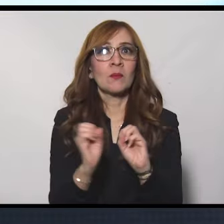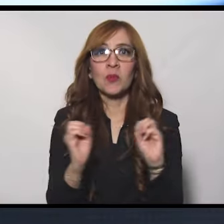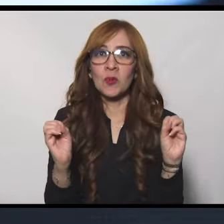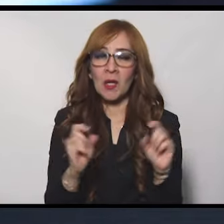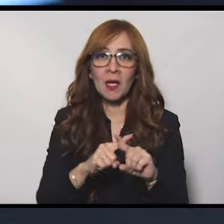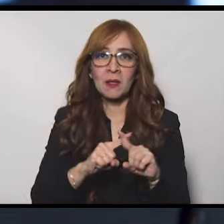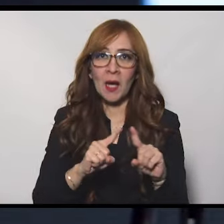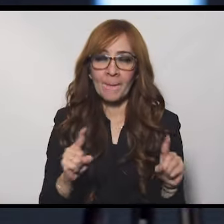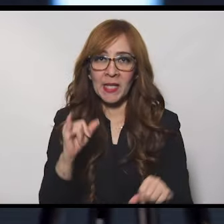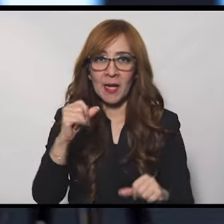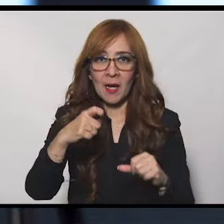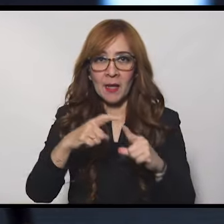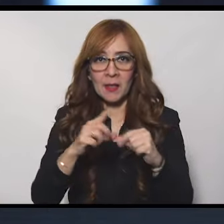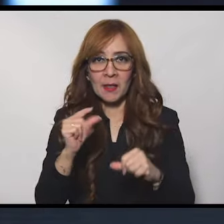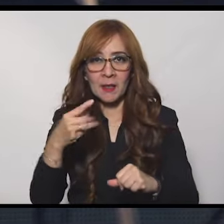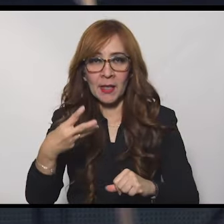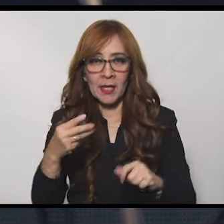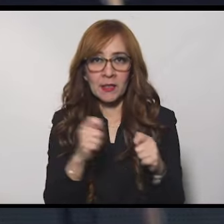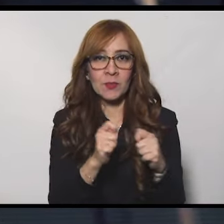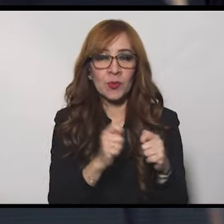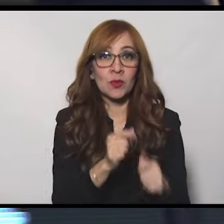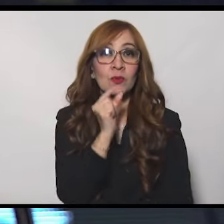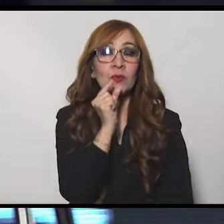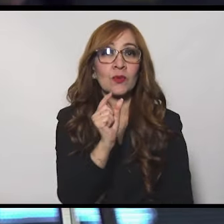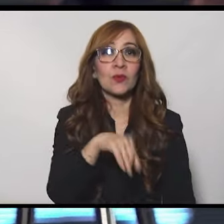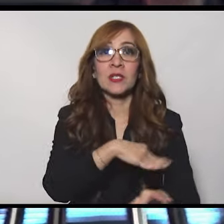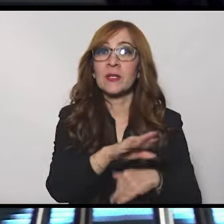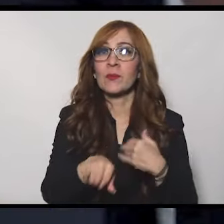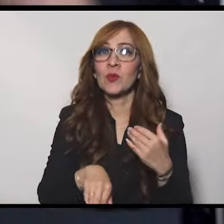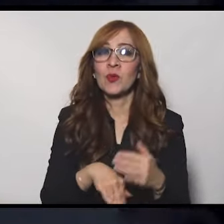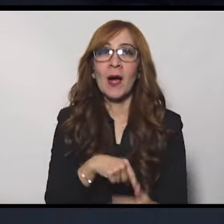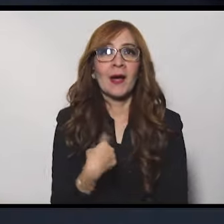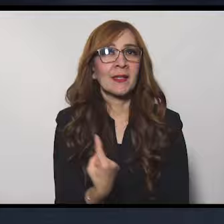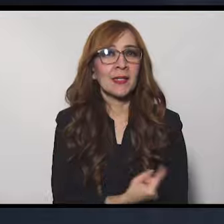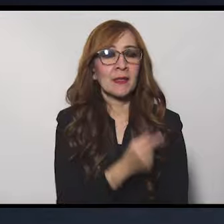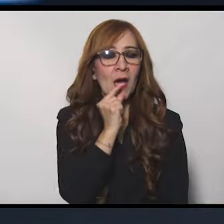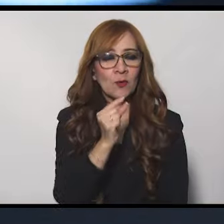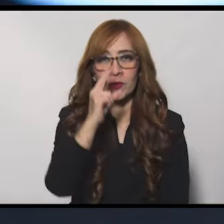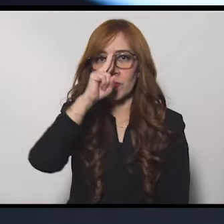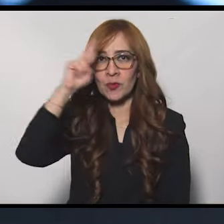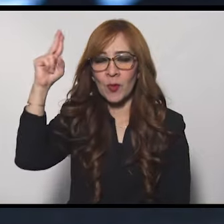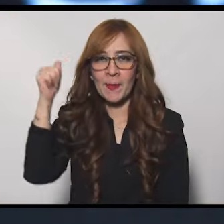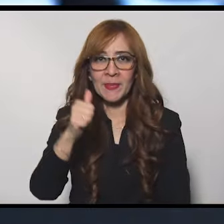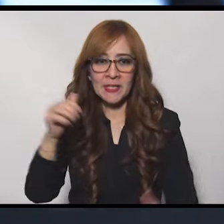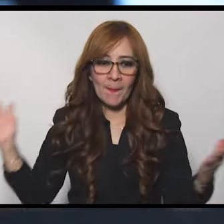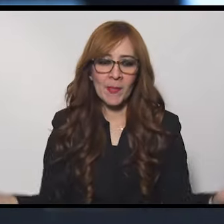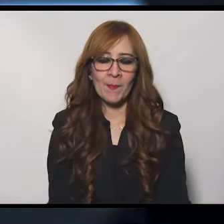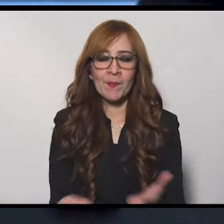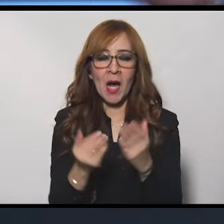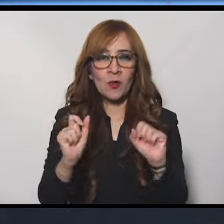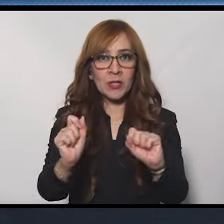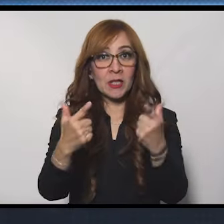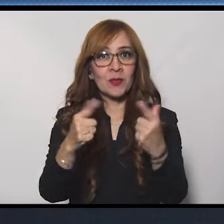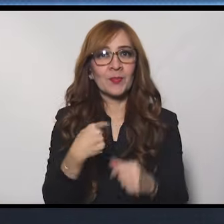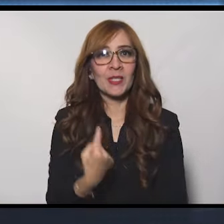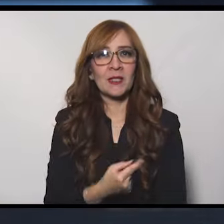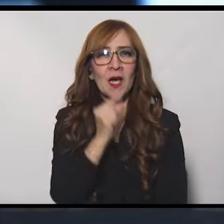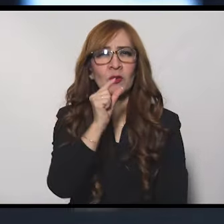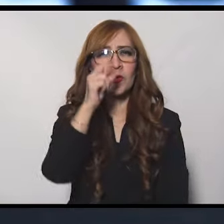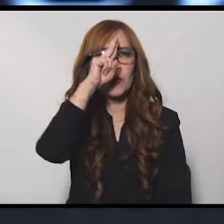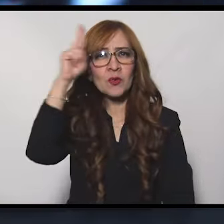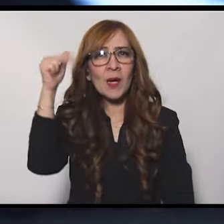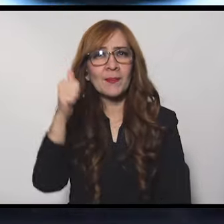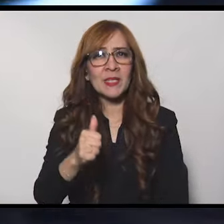Tapi I Care dibentuk untuk setiap kita, untuk Tuhan bisa membangun kehidupan kita, untuk Tuhan